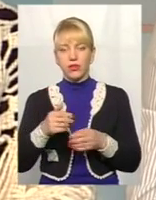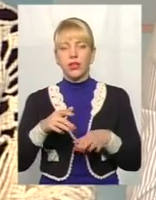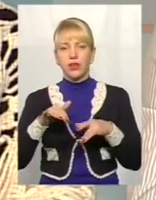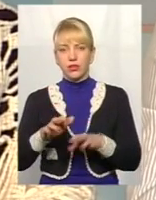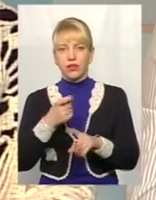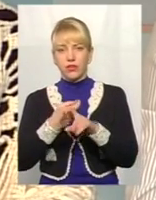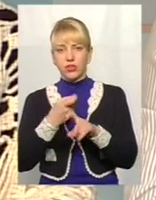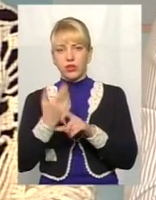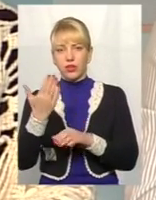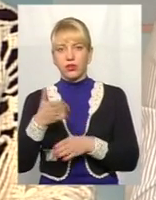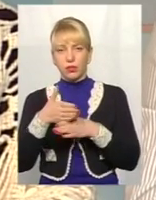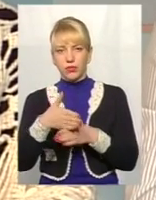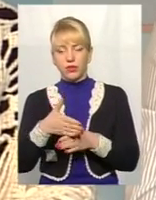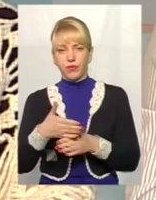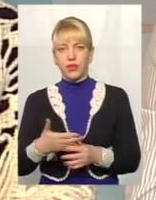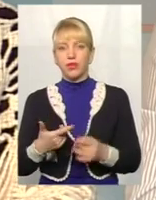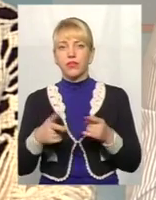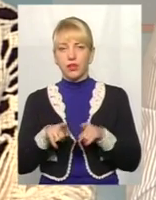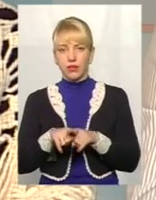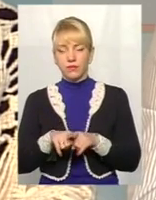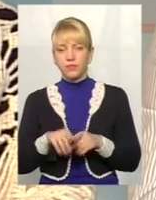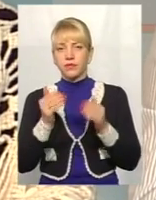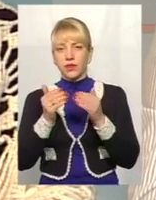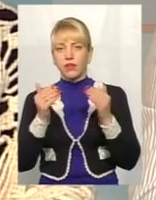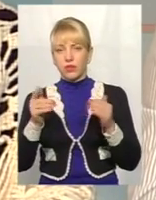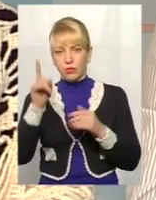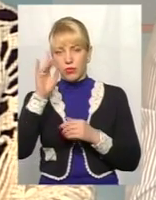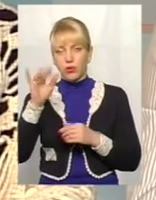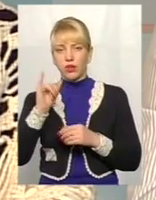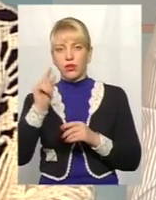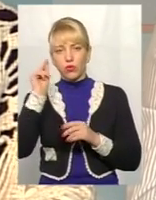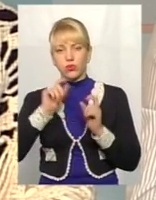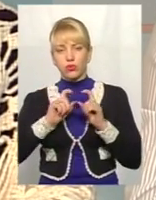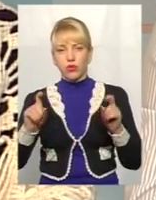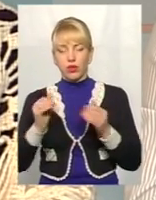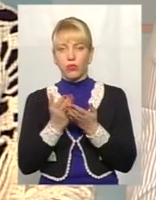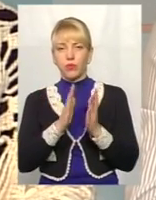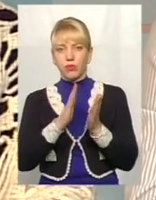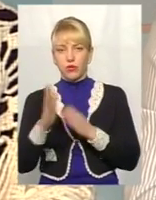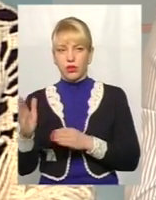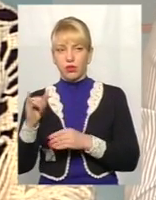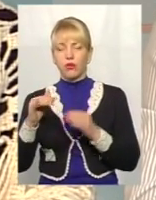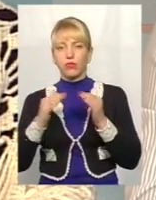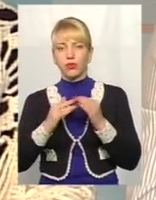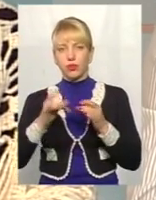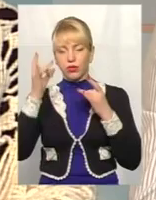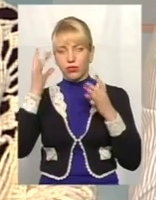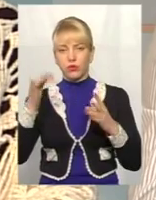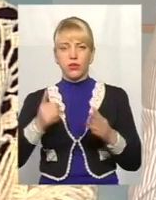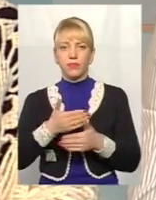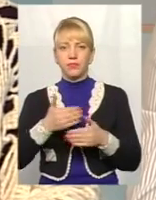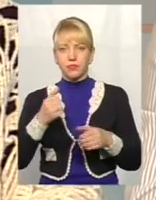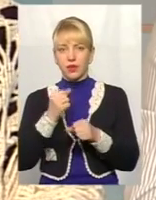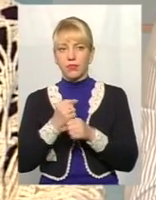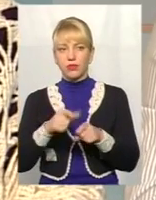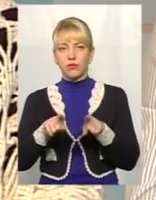та їхніх посібників. Таким чином, виставка найбільш популярна у школах, у бібліотеках, у будинках культури, і ми працюємо саме